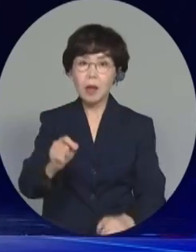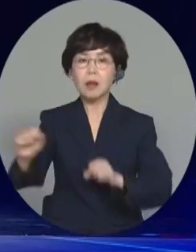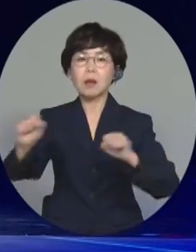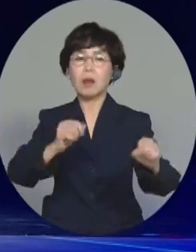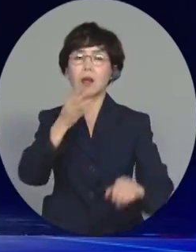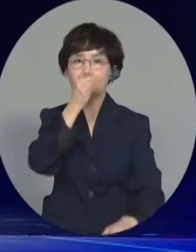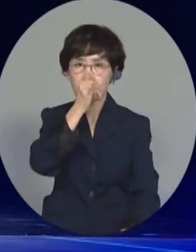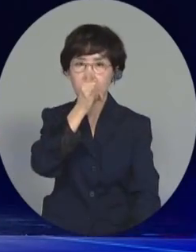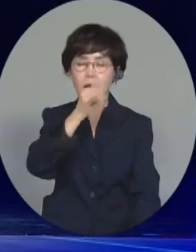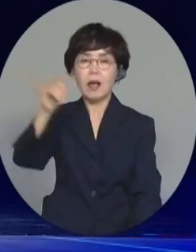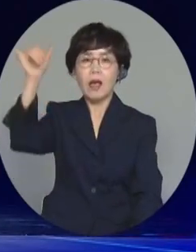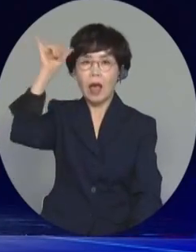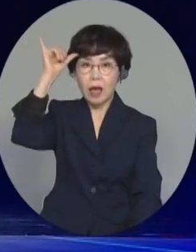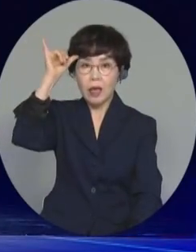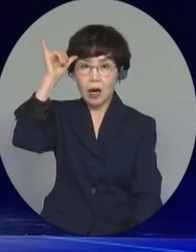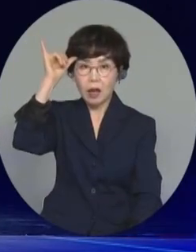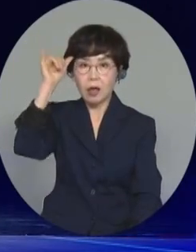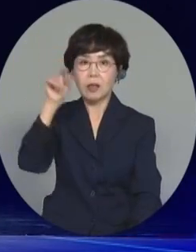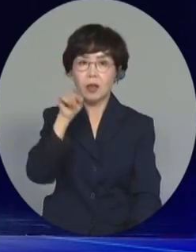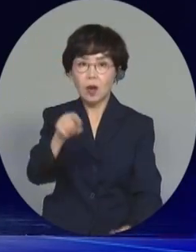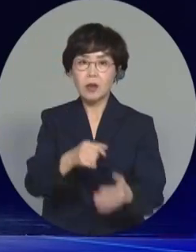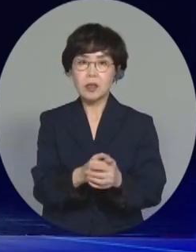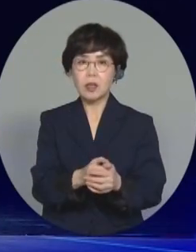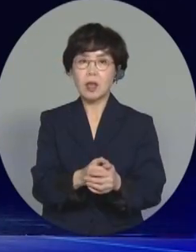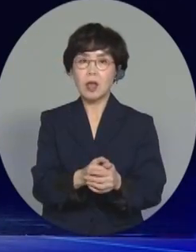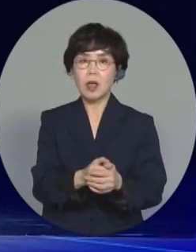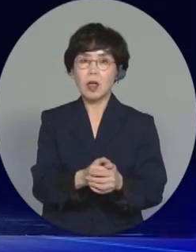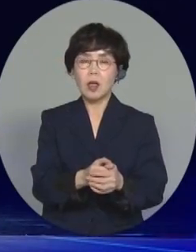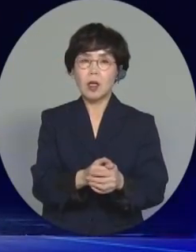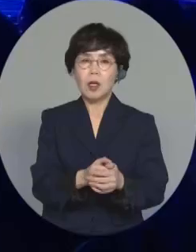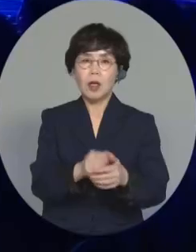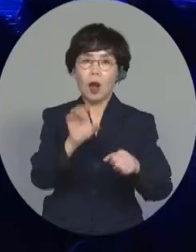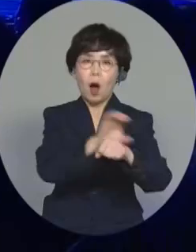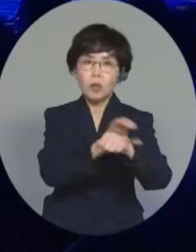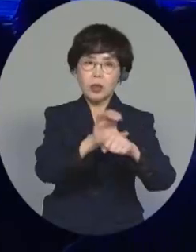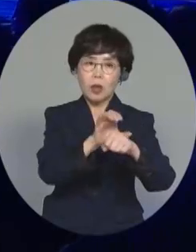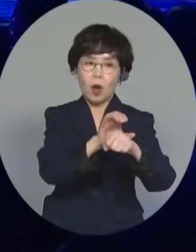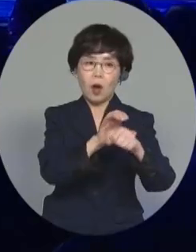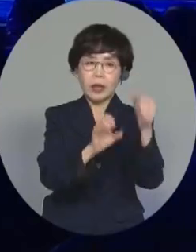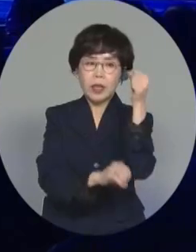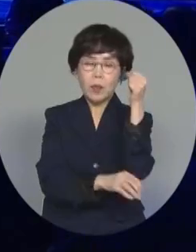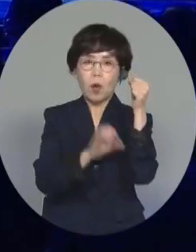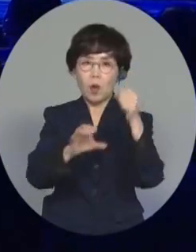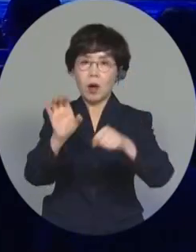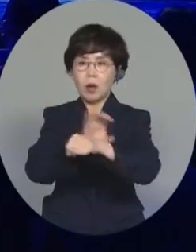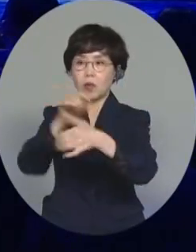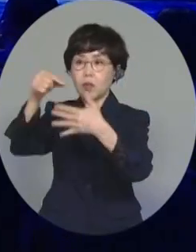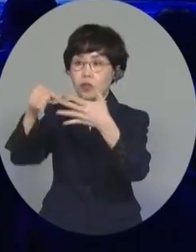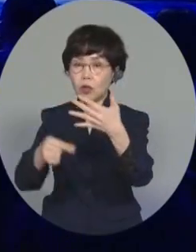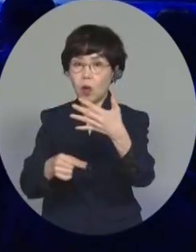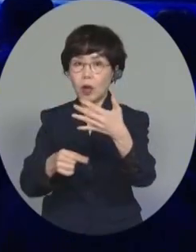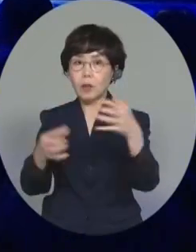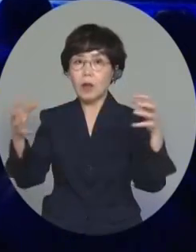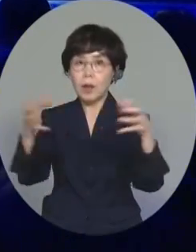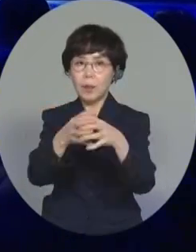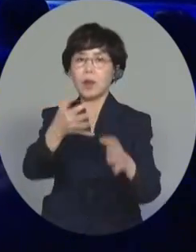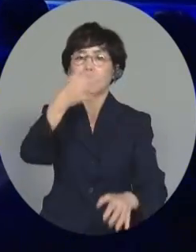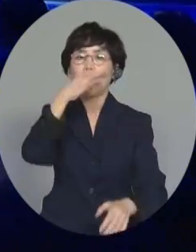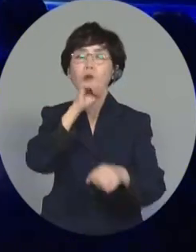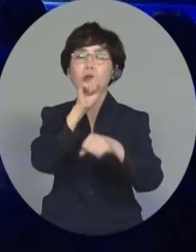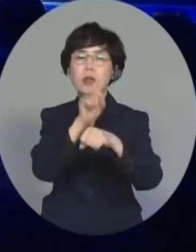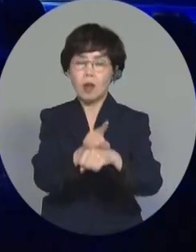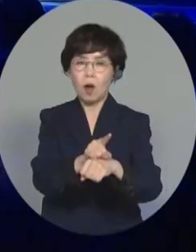있습니다. AI라고 하는 것은 소프트웨어와 하드웨어의 효율성, 지난 몇십 년 동안 발생했던